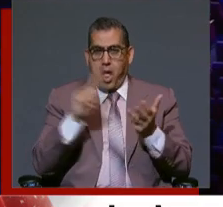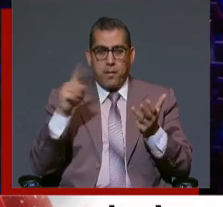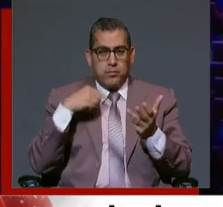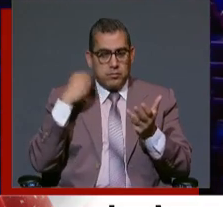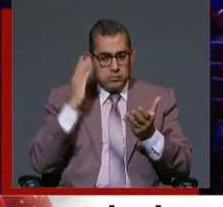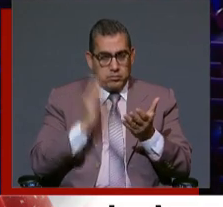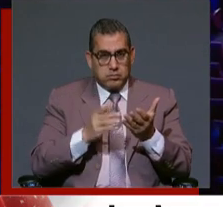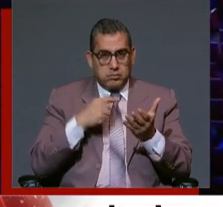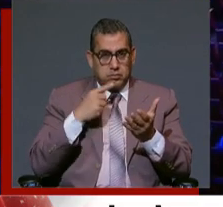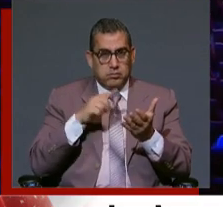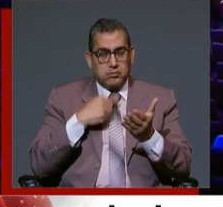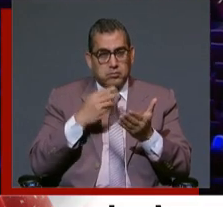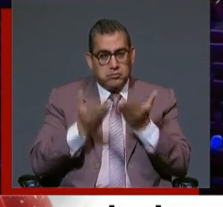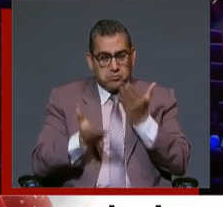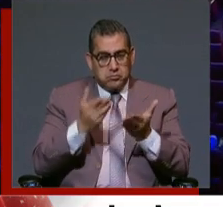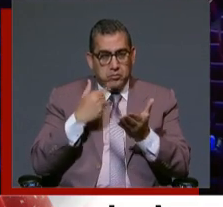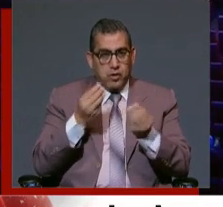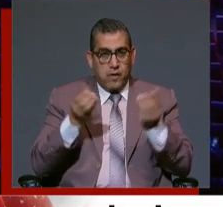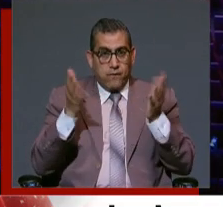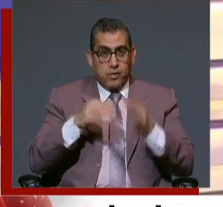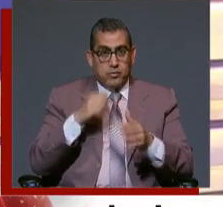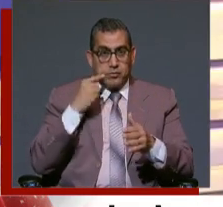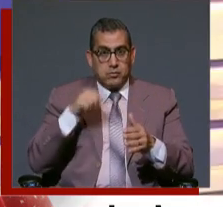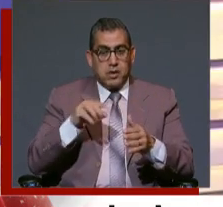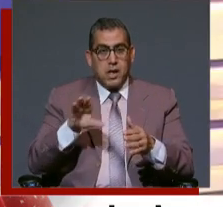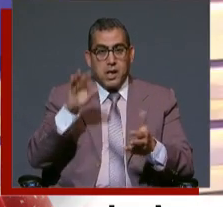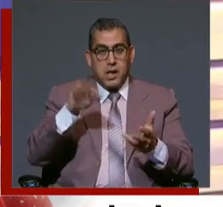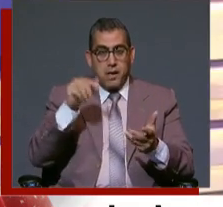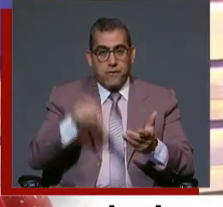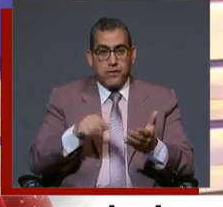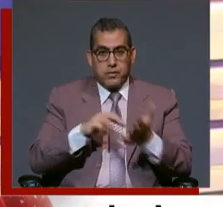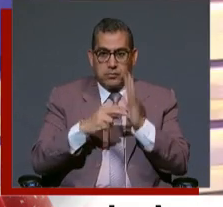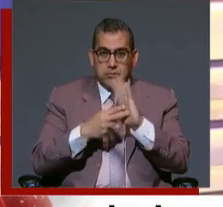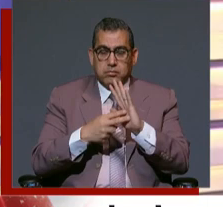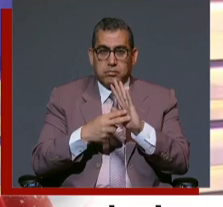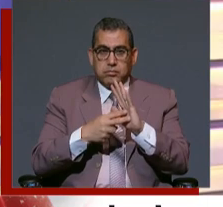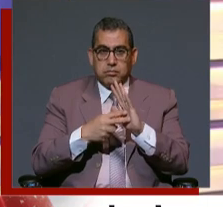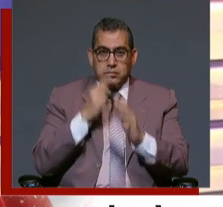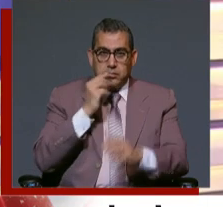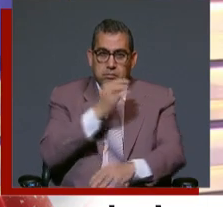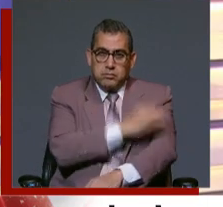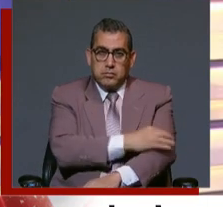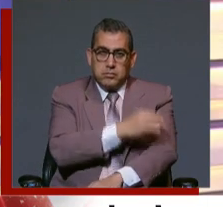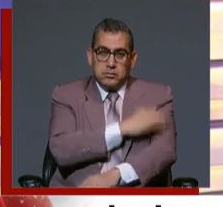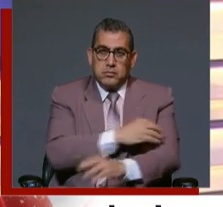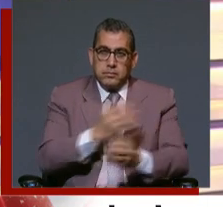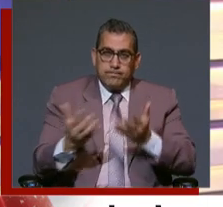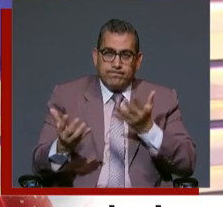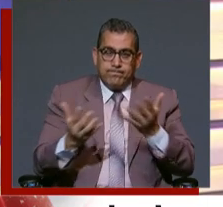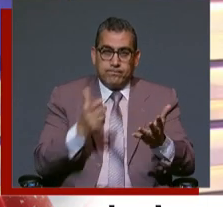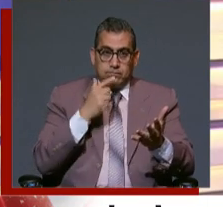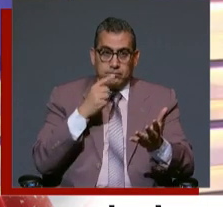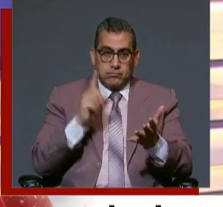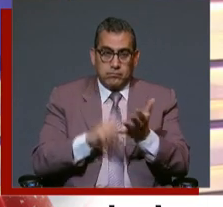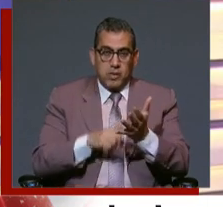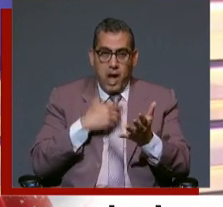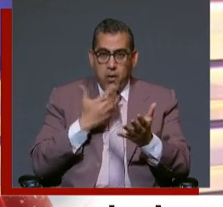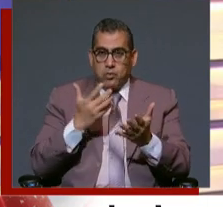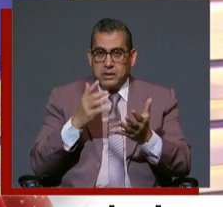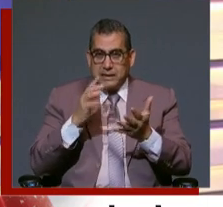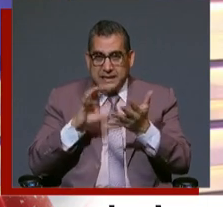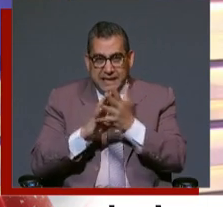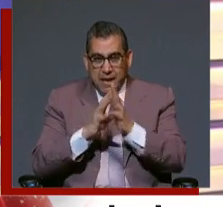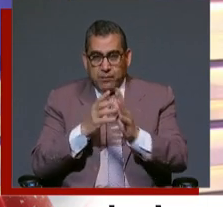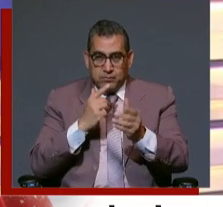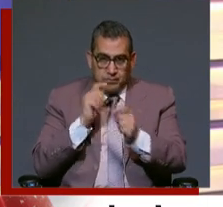لا نستطيع أن نخفيه كثيرا، لكن محاولات إنه يعني الحل ومحاولات الحث على أن